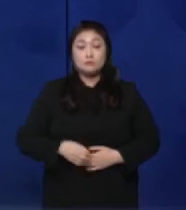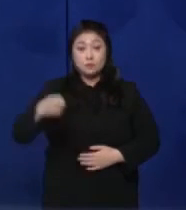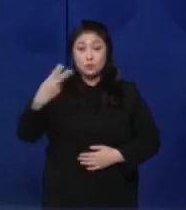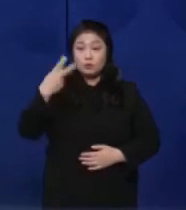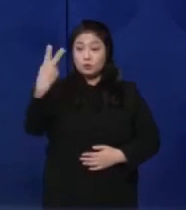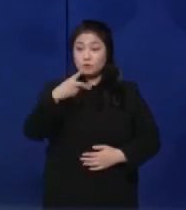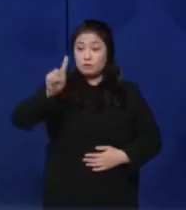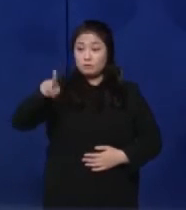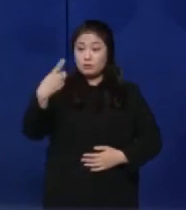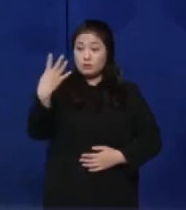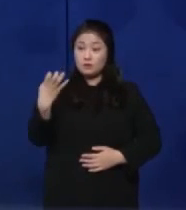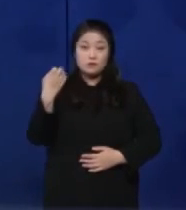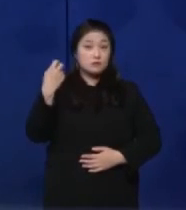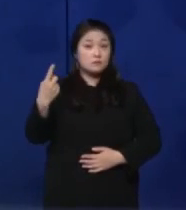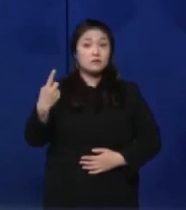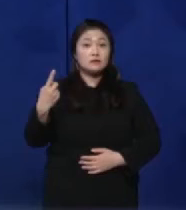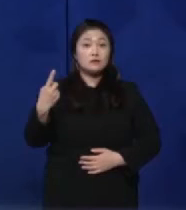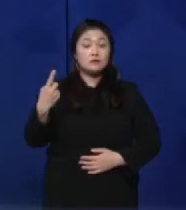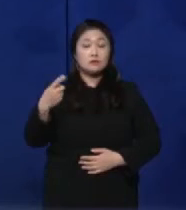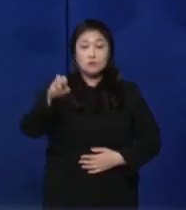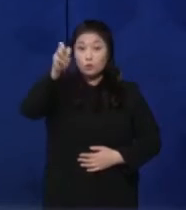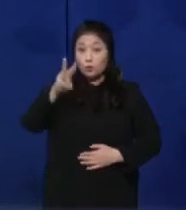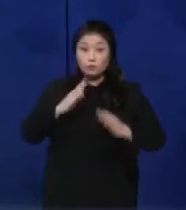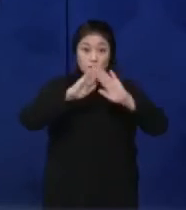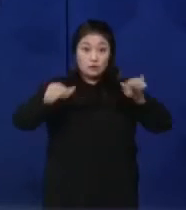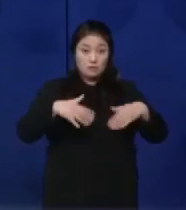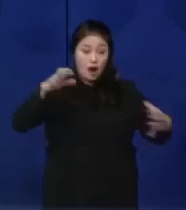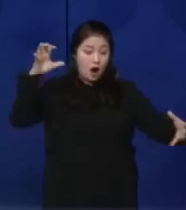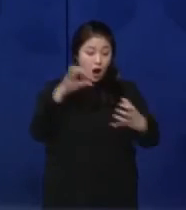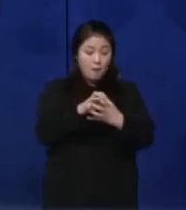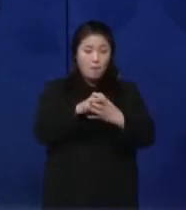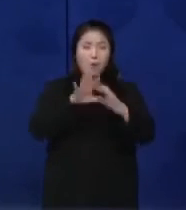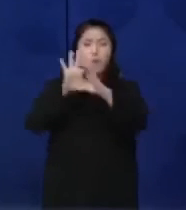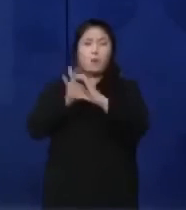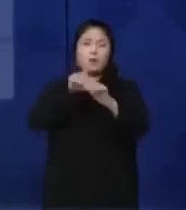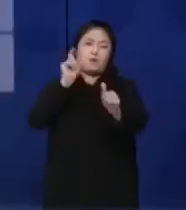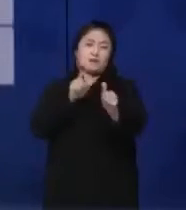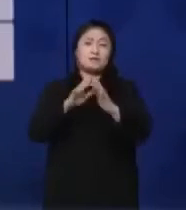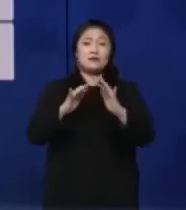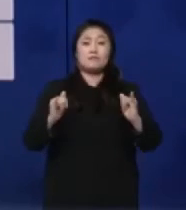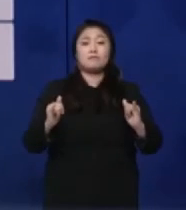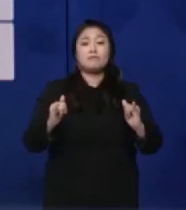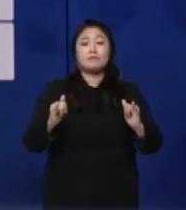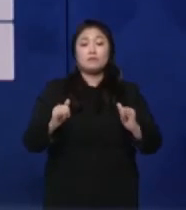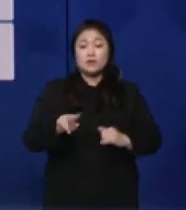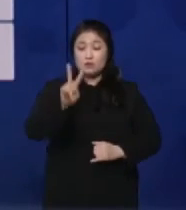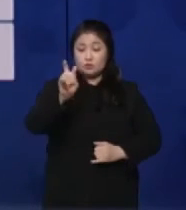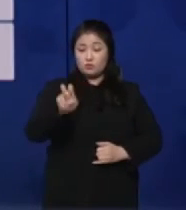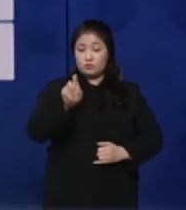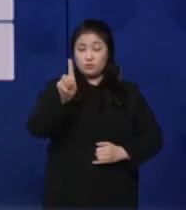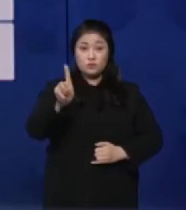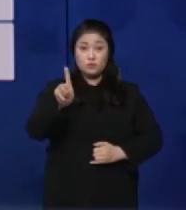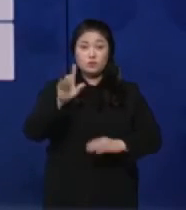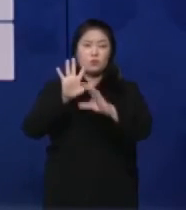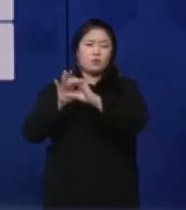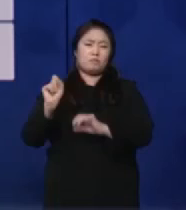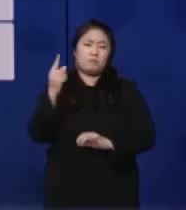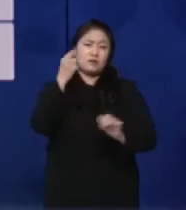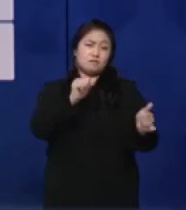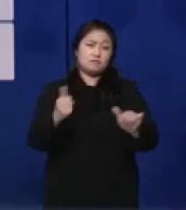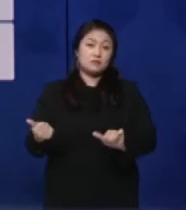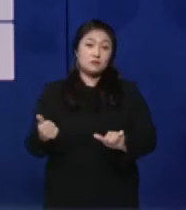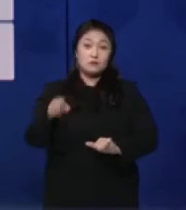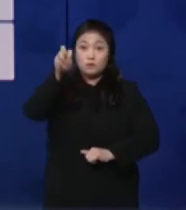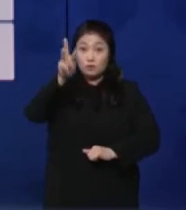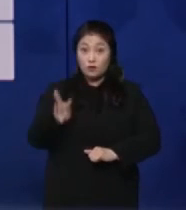그리고 이 1,141 명 광주전남 전체 코로나 확장자 숫자입니다 21명이 코로나 로 사망했는데